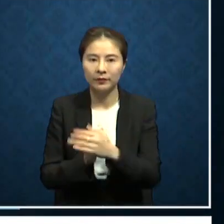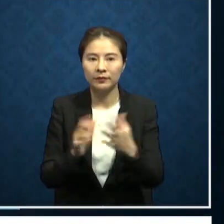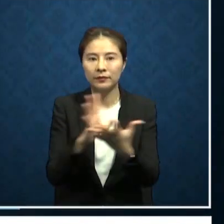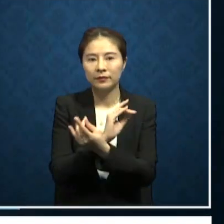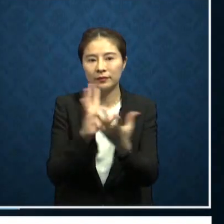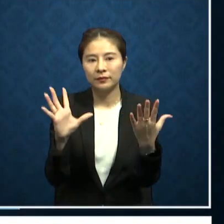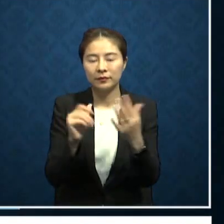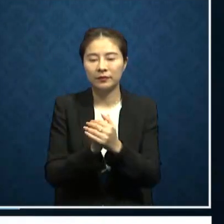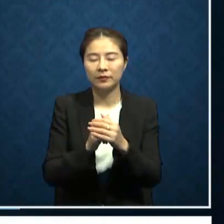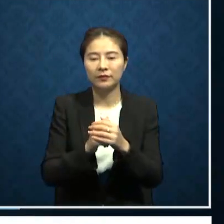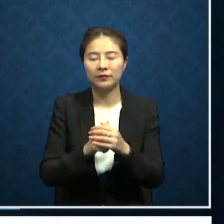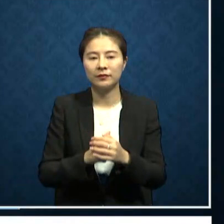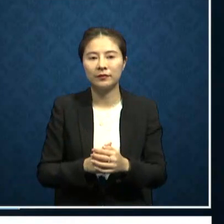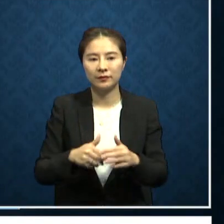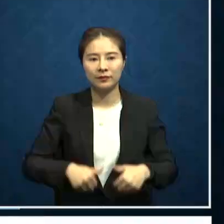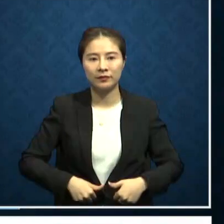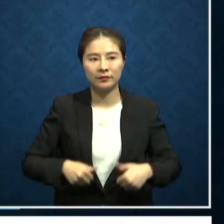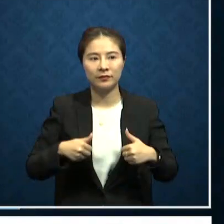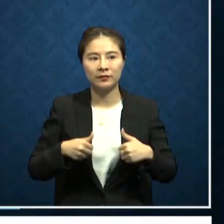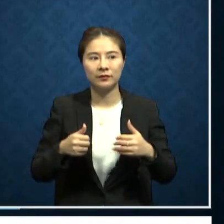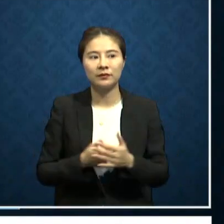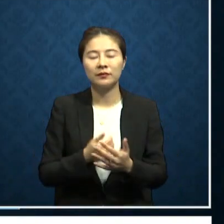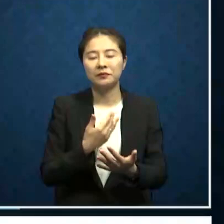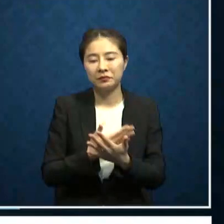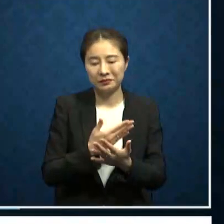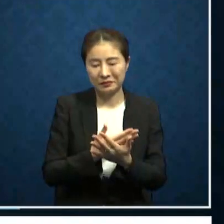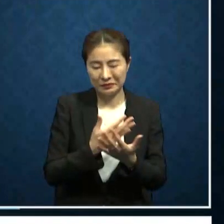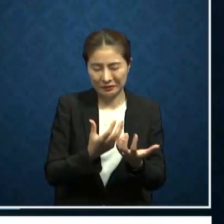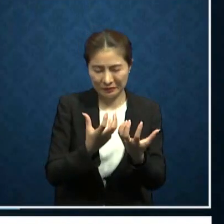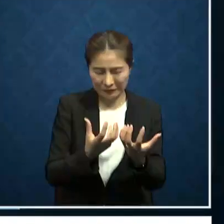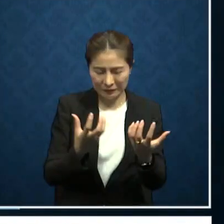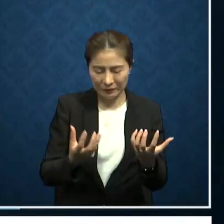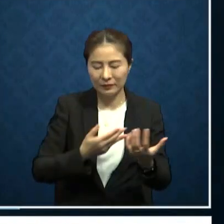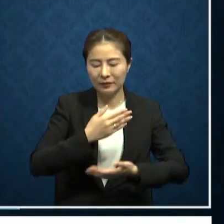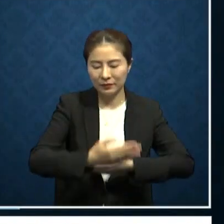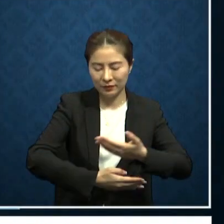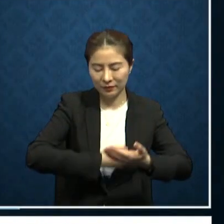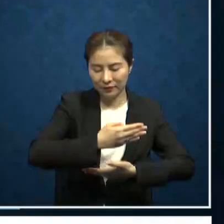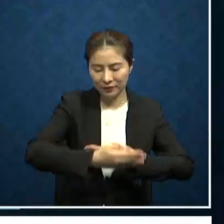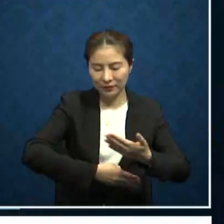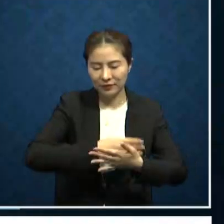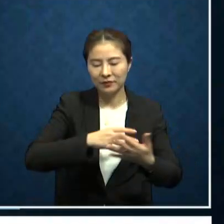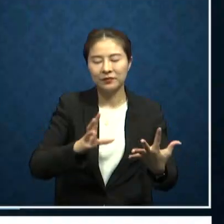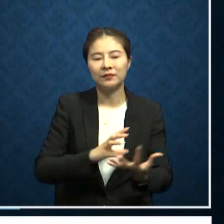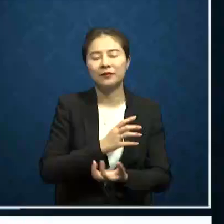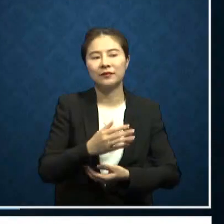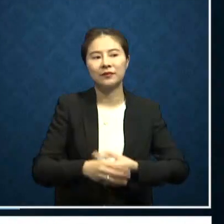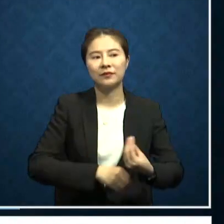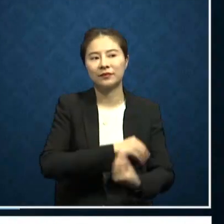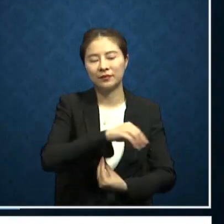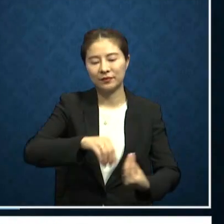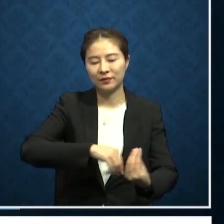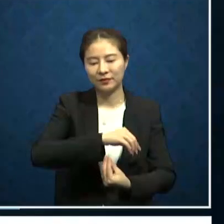วิถีชีวิตประเพณีนะคะมีรายได้จากสินค้าทางวัฒนธรรมและอุตสาหกรรมที่เกี่ยวข้องกับวัฒนธรรมสร้างสรรค์นะคะกว่า